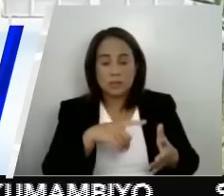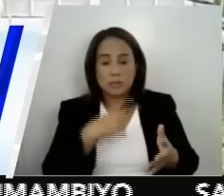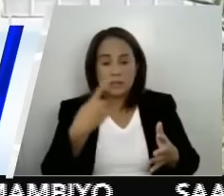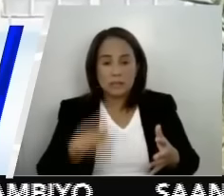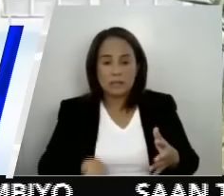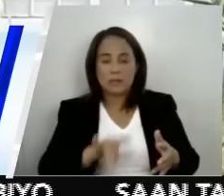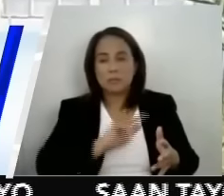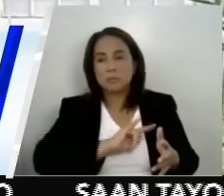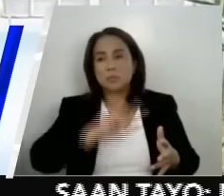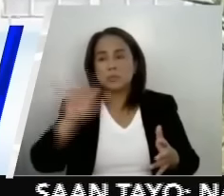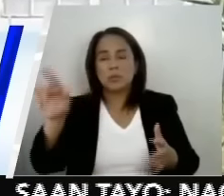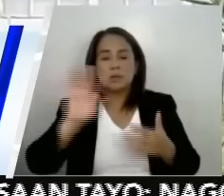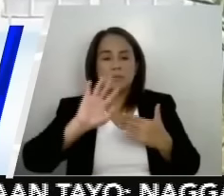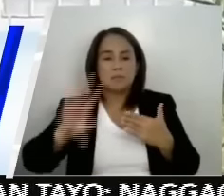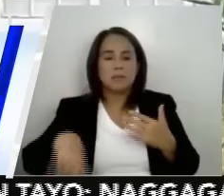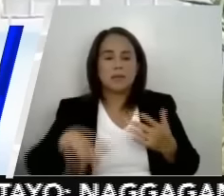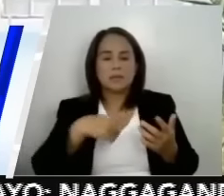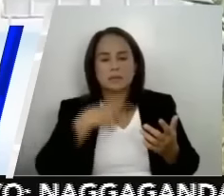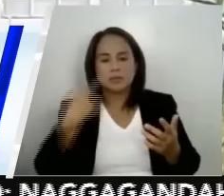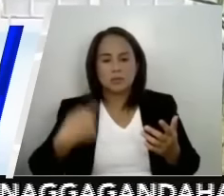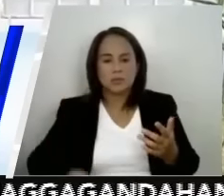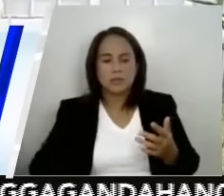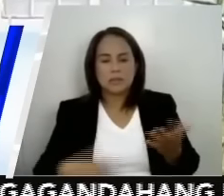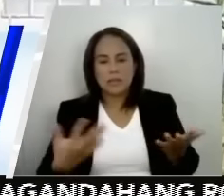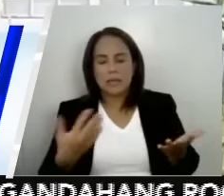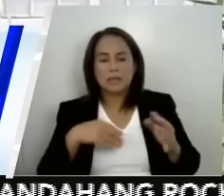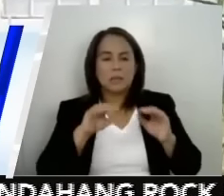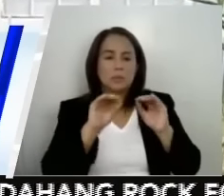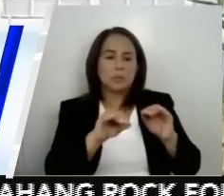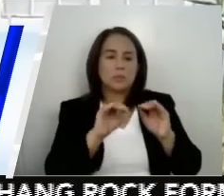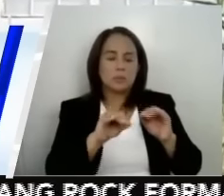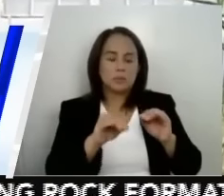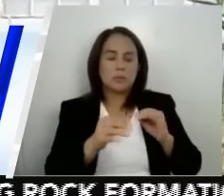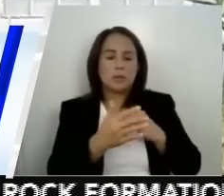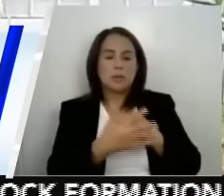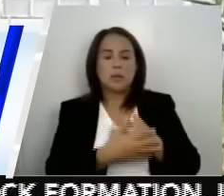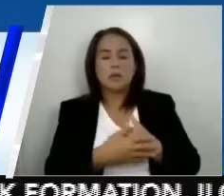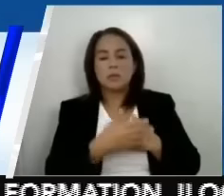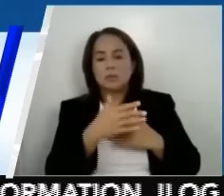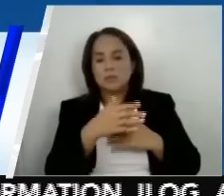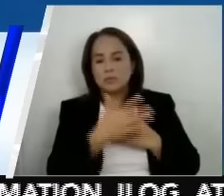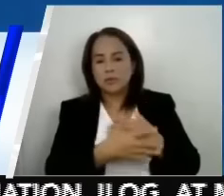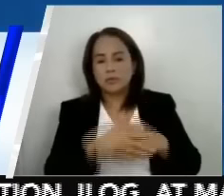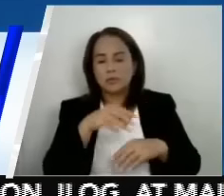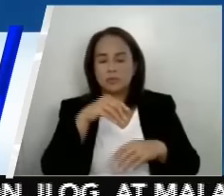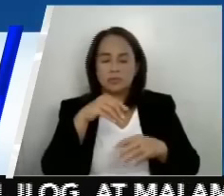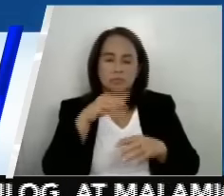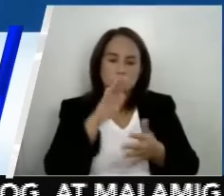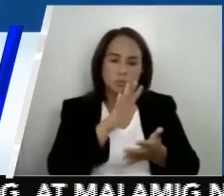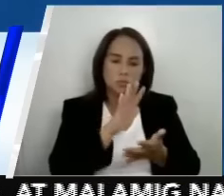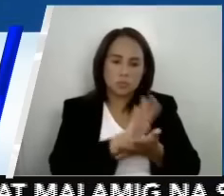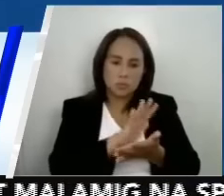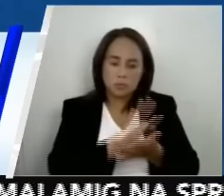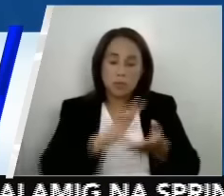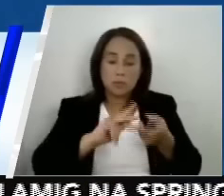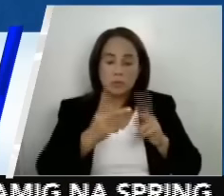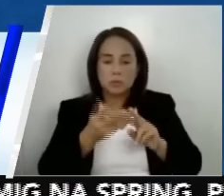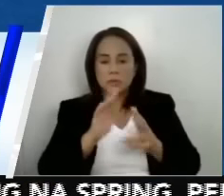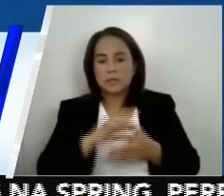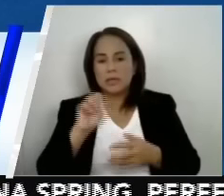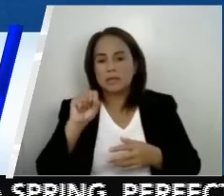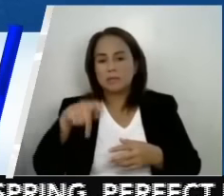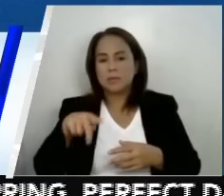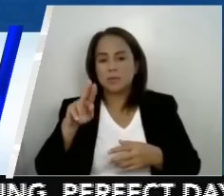sila agad sa kanilang bansa at nagtuturo na sa mga partner school doon ng SPUP. Ang Cagayan ang isa sa mga lalawigan sa